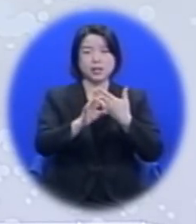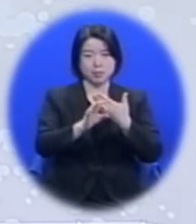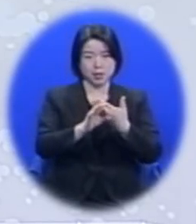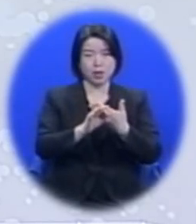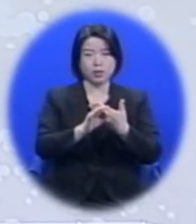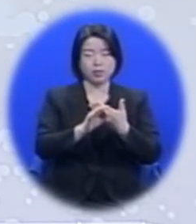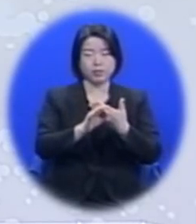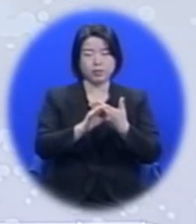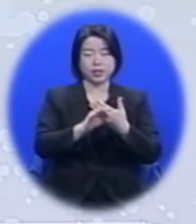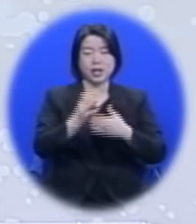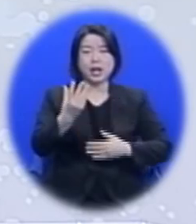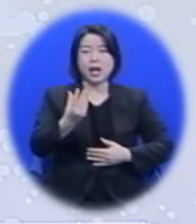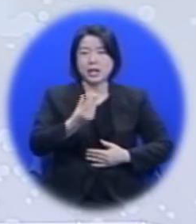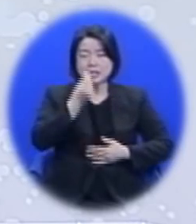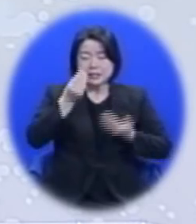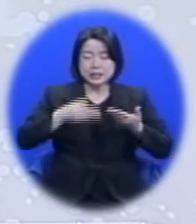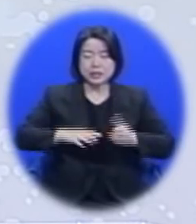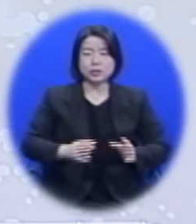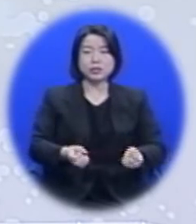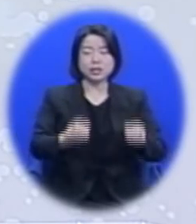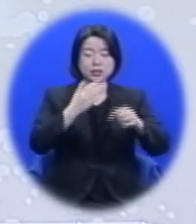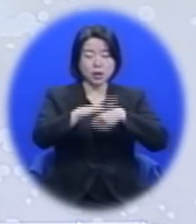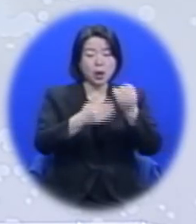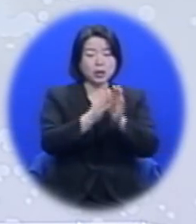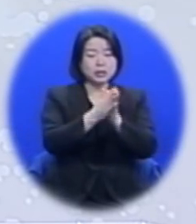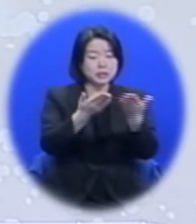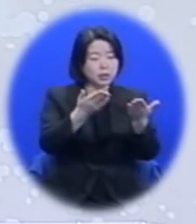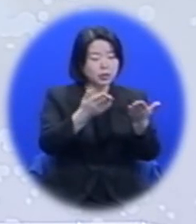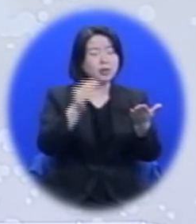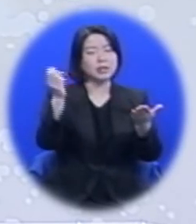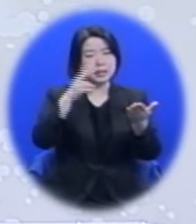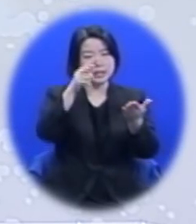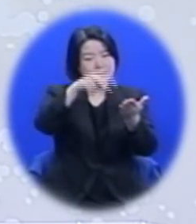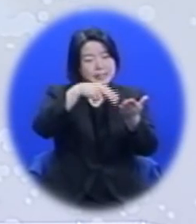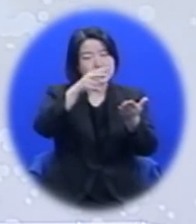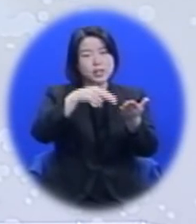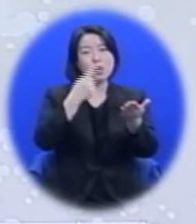성탄절 성경을 다시 한번 읽어보세요.